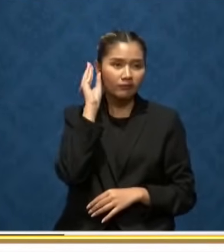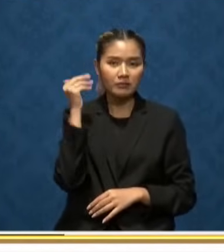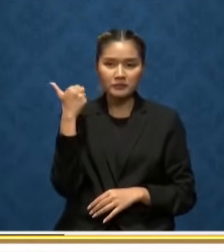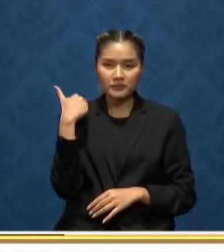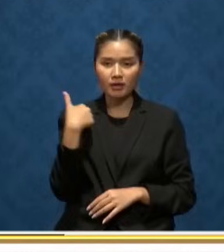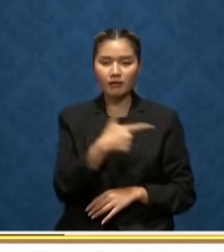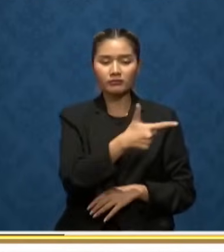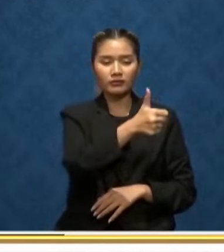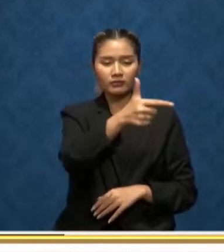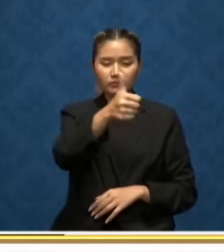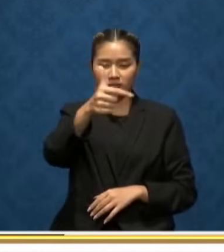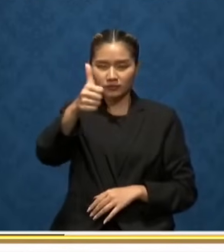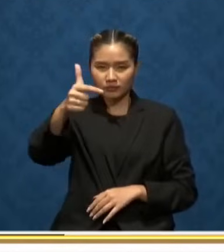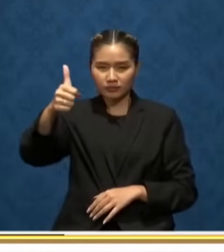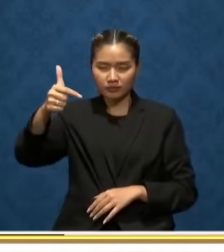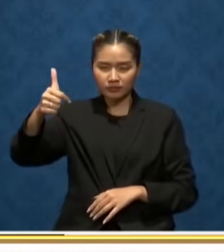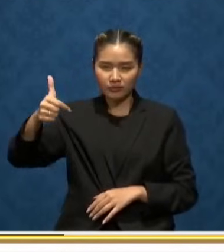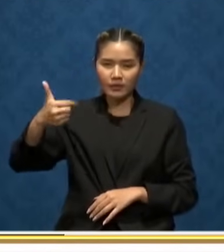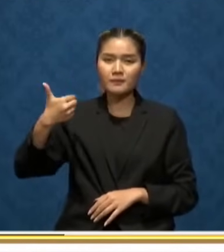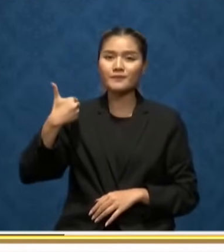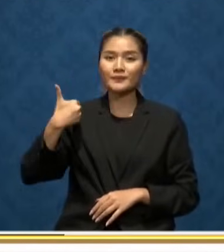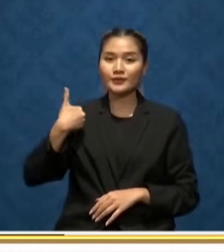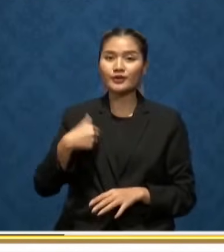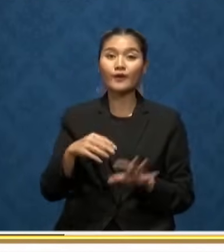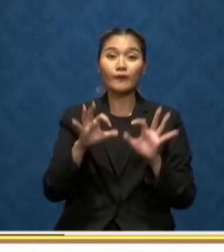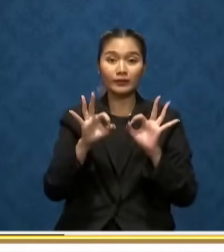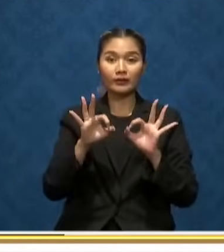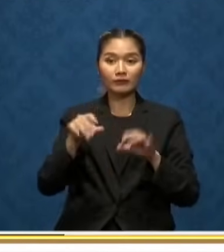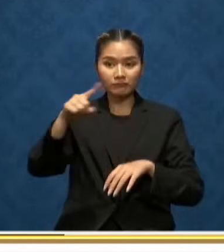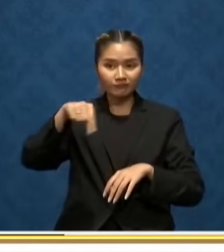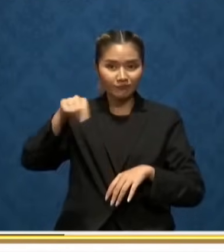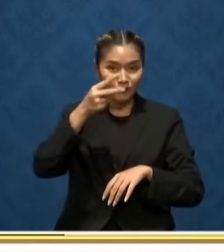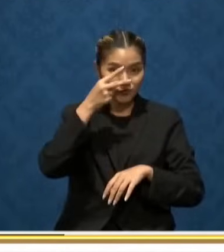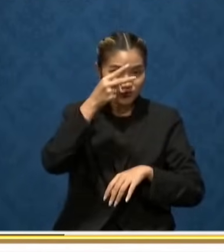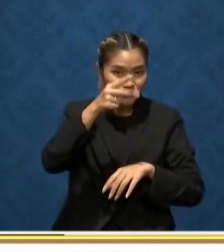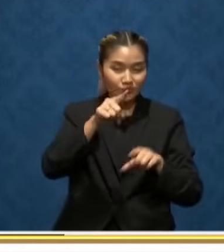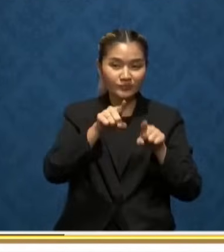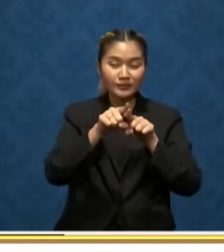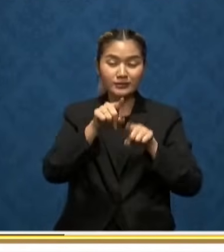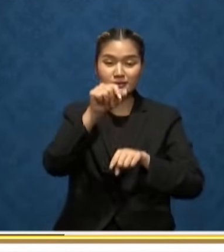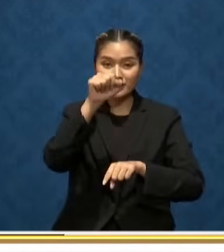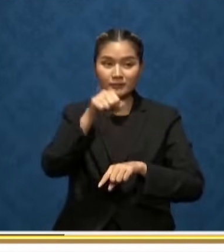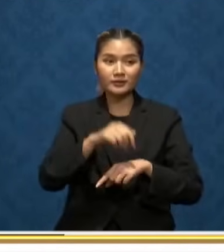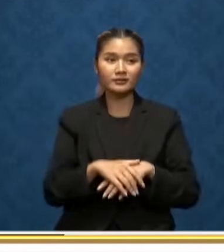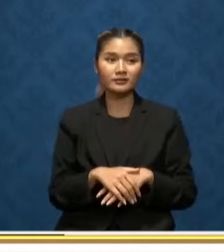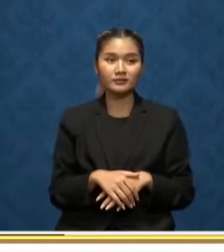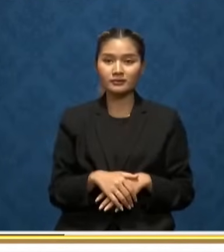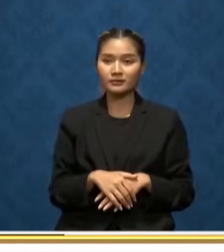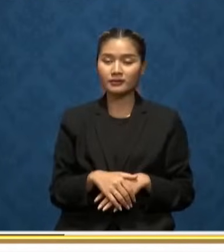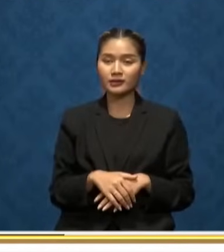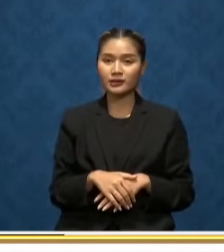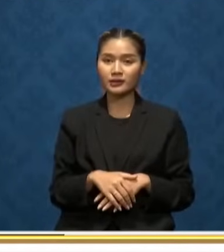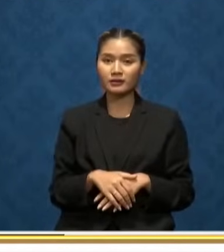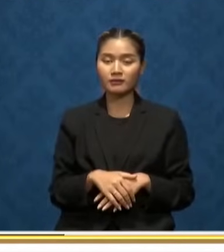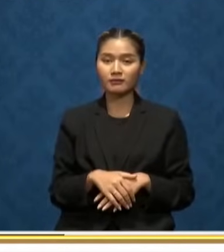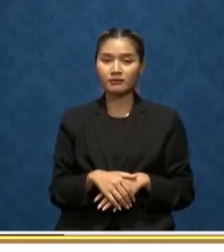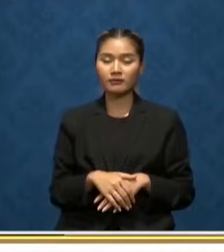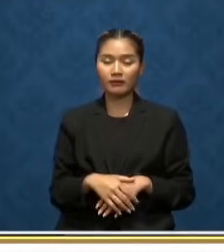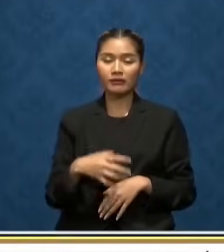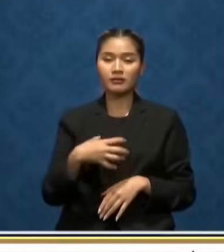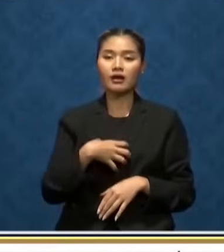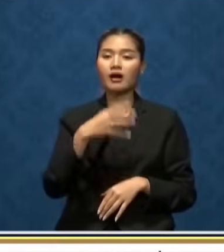เยอะแยะเลยแสดงว่าท่านดูครับที่ผมพูดนี้ไม่ได้จะต้องการจะย้อนยอกท่านเล